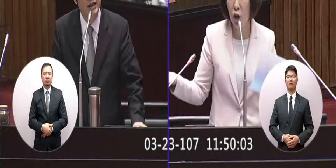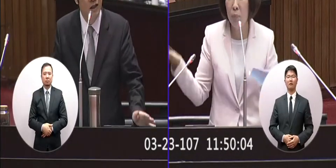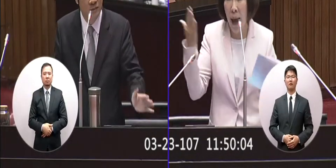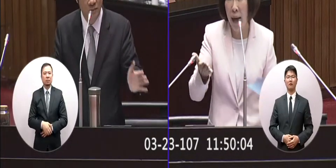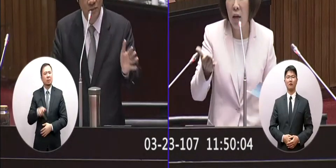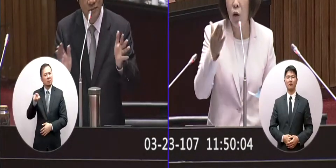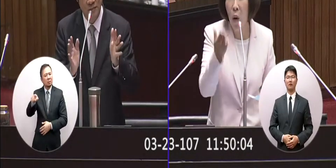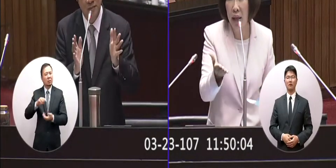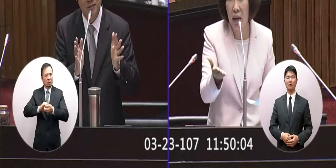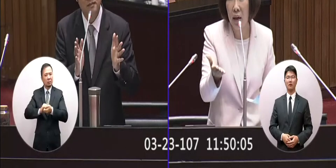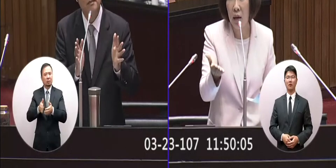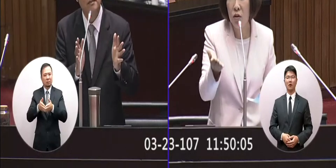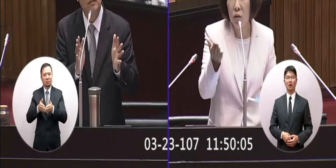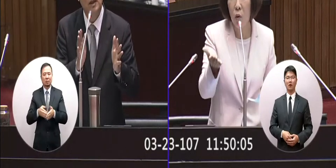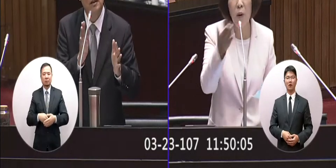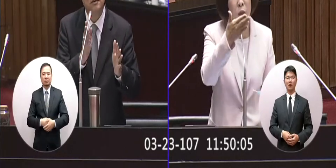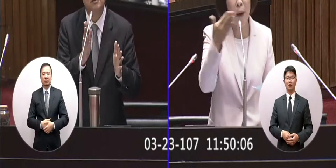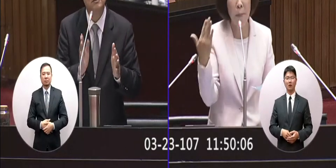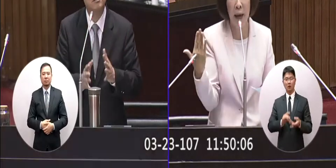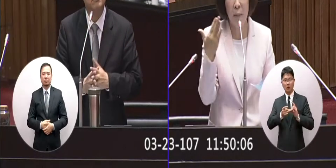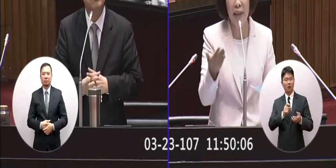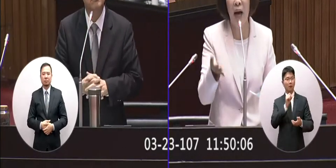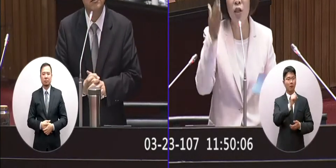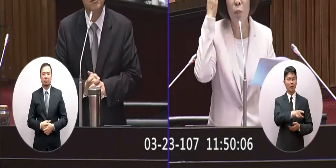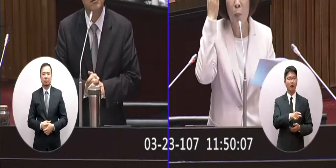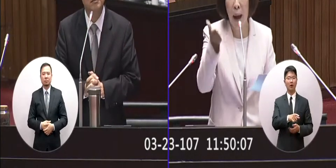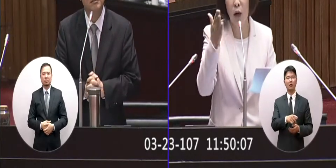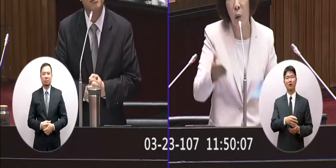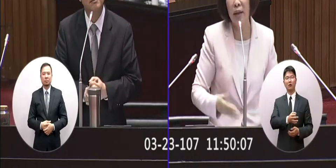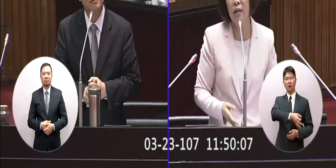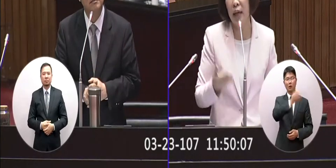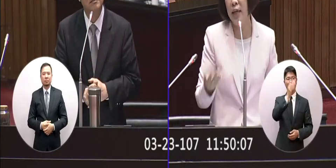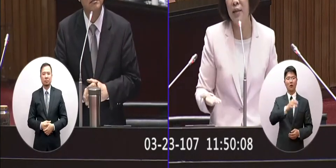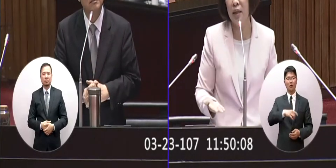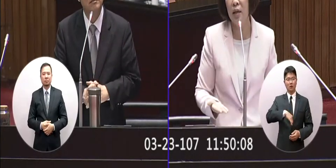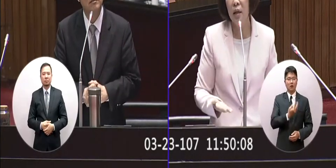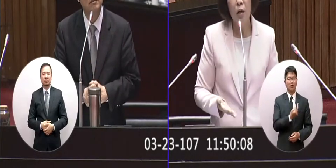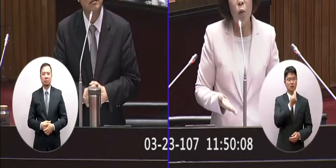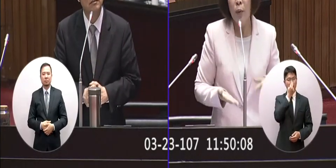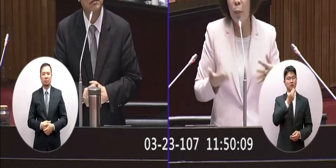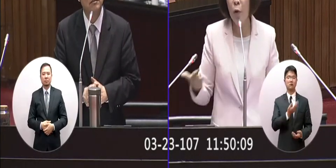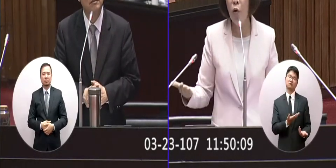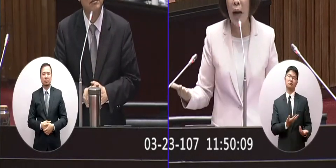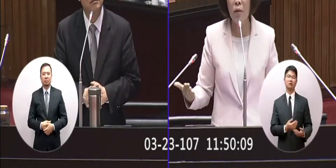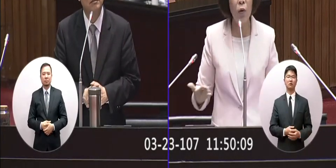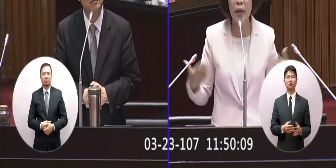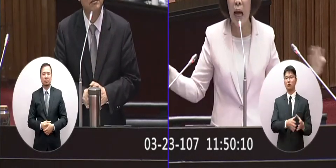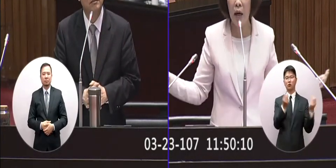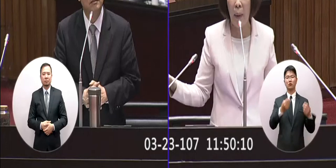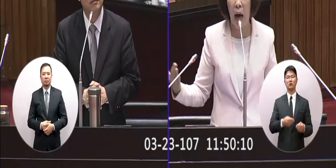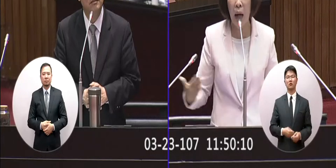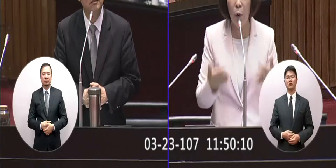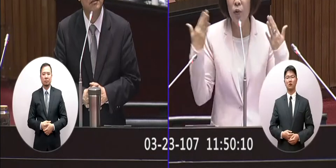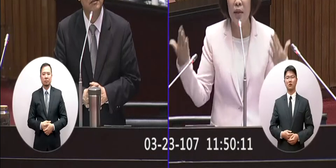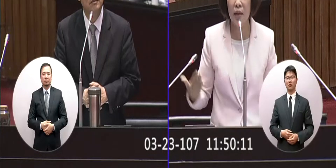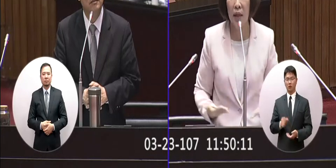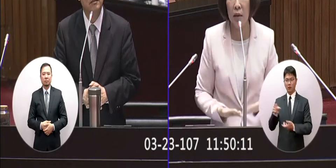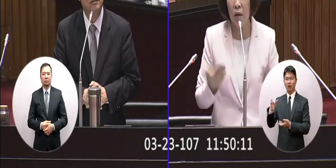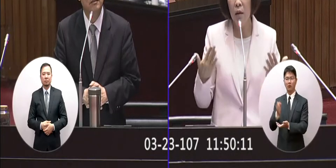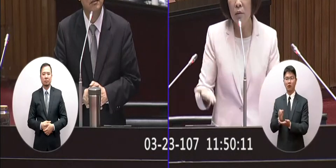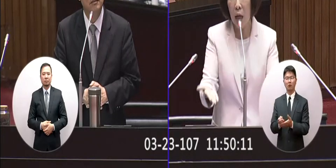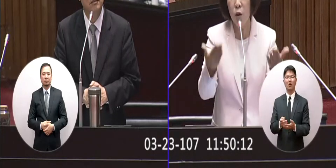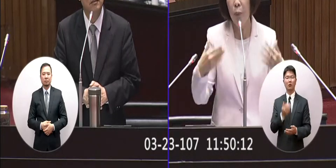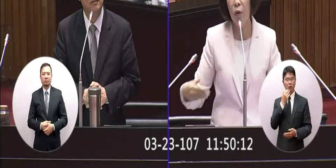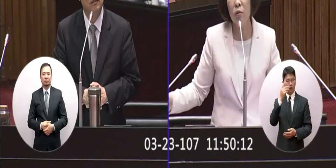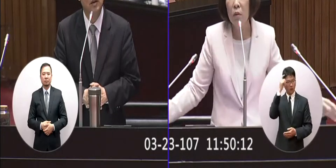那个、要 去买贵的。我们不去买便宜的煤炭，而去买贵的天然气，我们就不用了，都一样了嘛。那污染是一